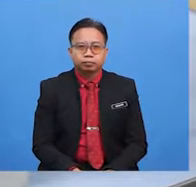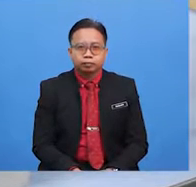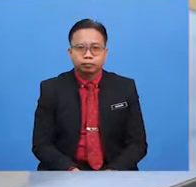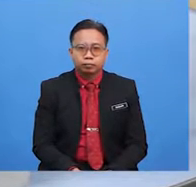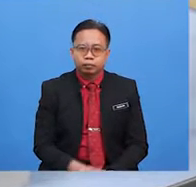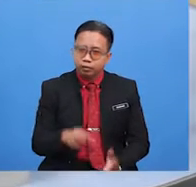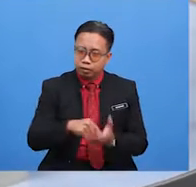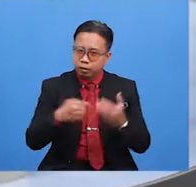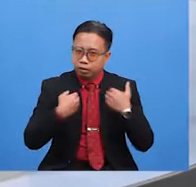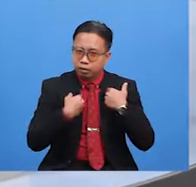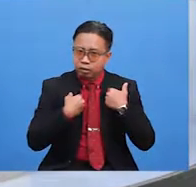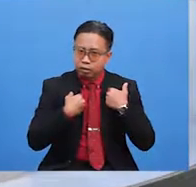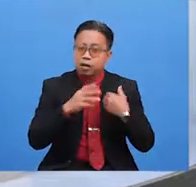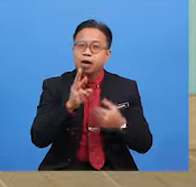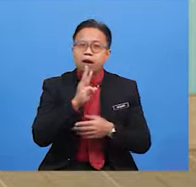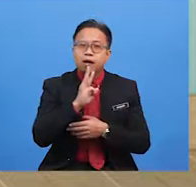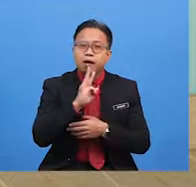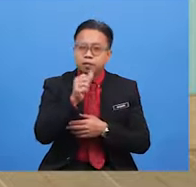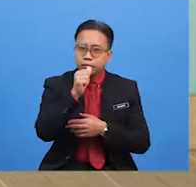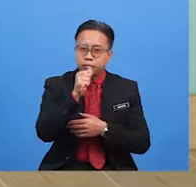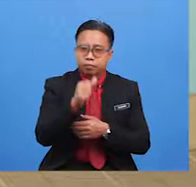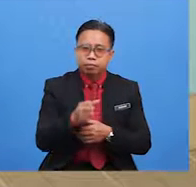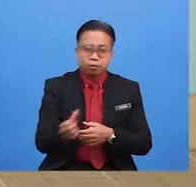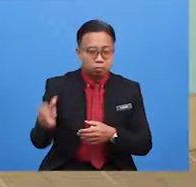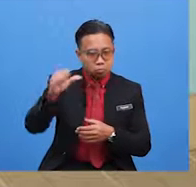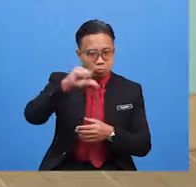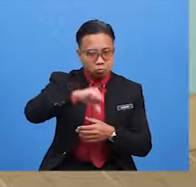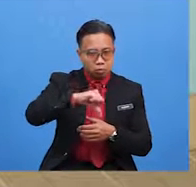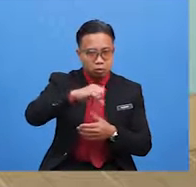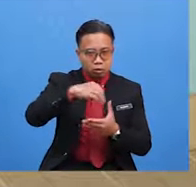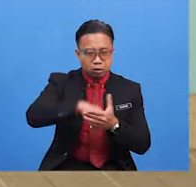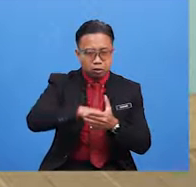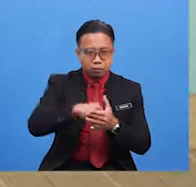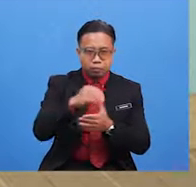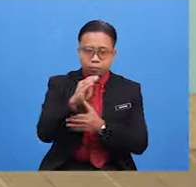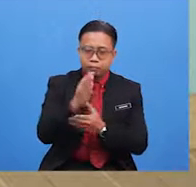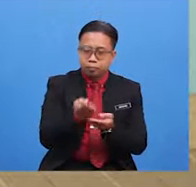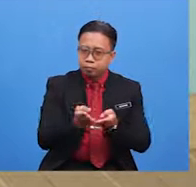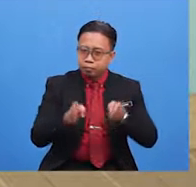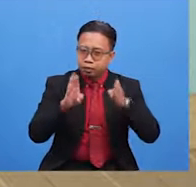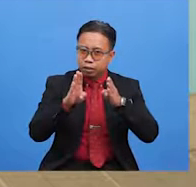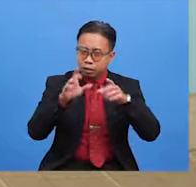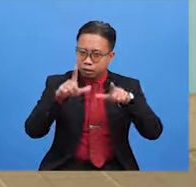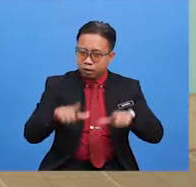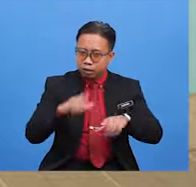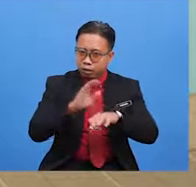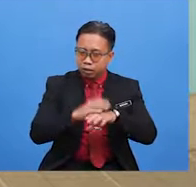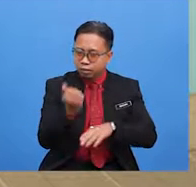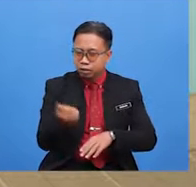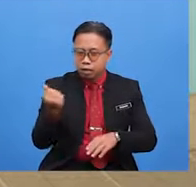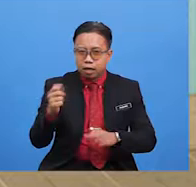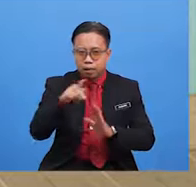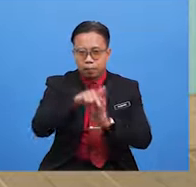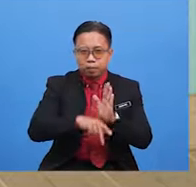Di sini kita ada air minuman. Mari kita tuang air minuman ke dalam beaker yang kita letakkan di atas penimbang.